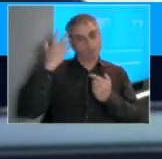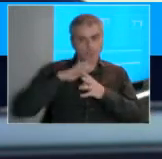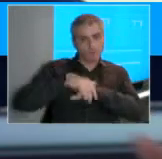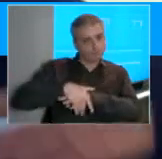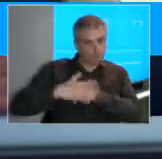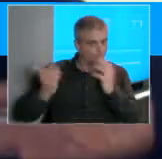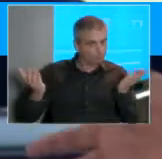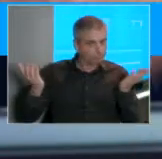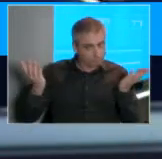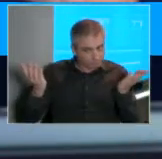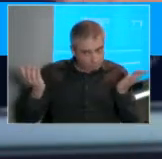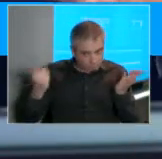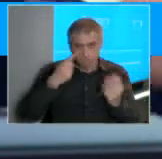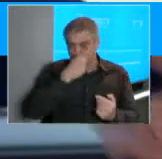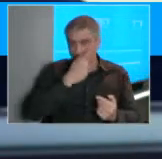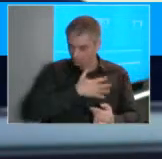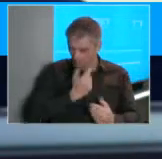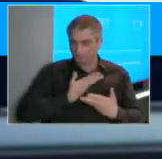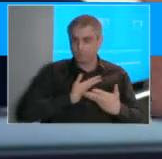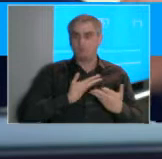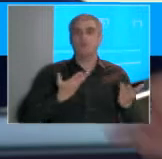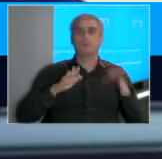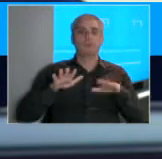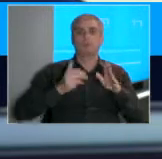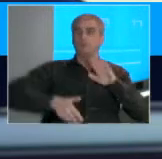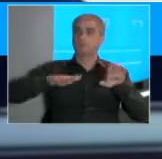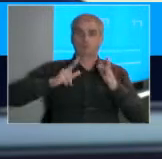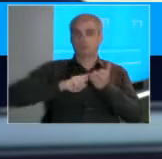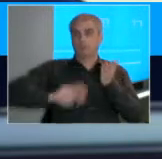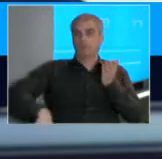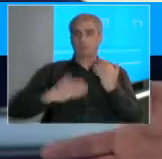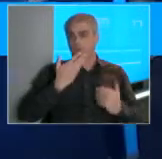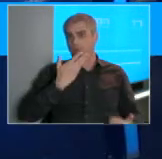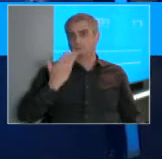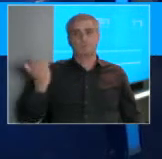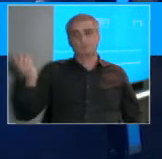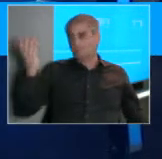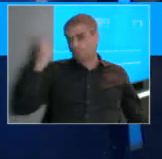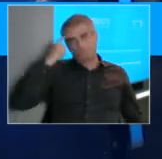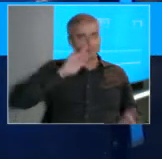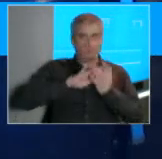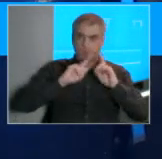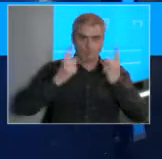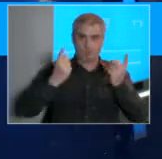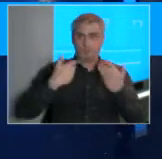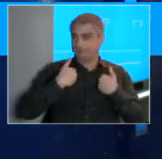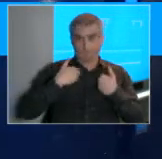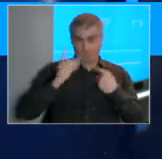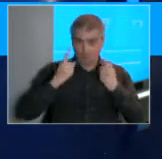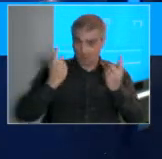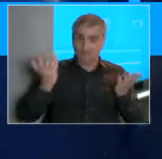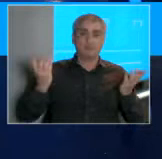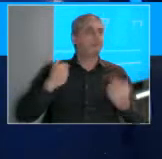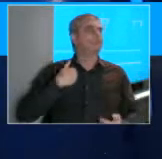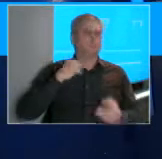השלכות ששם באומץ קיבלו את זה, ראשי ממשלות התפטרו. כן. לא יודע במקומות אחרים, ניקח אצלנו אם זה היה קורה,